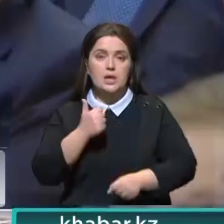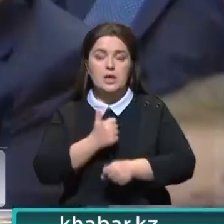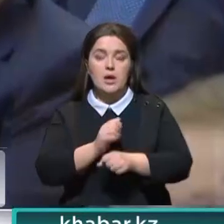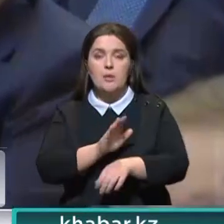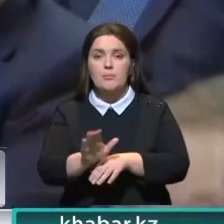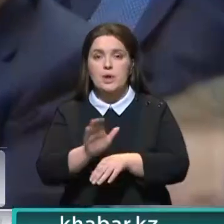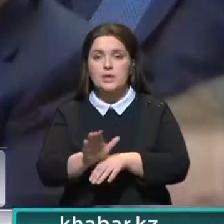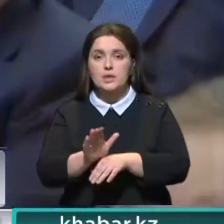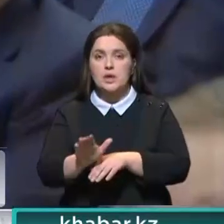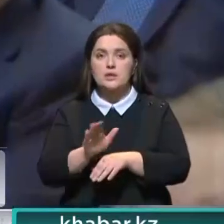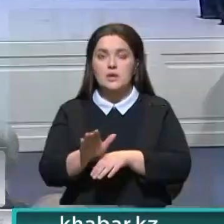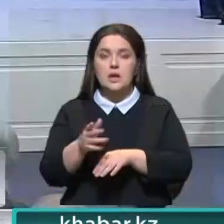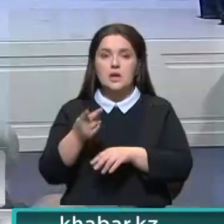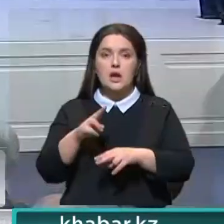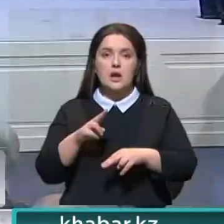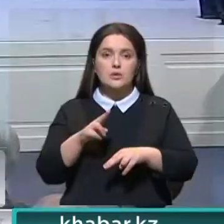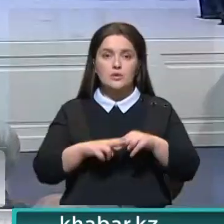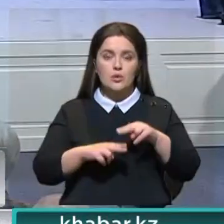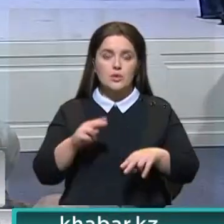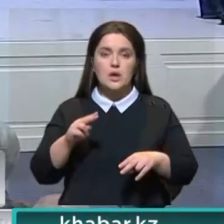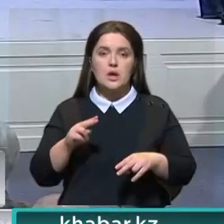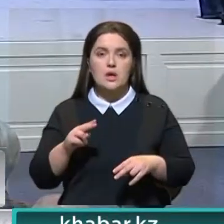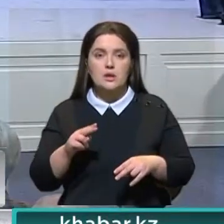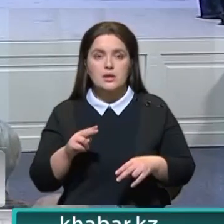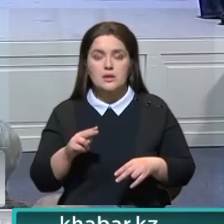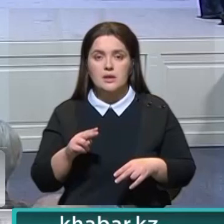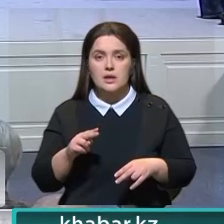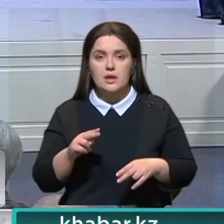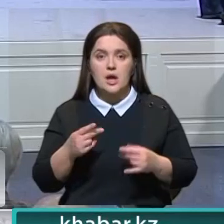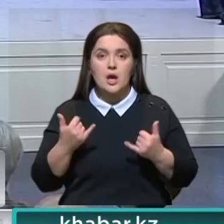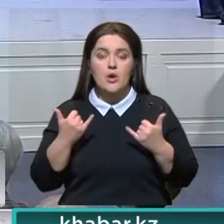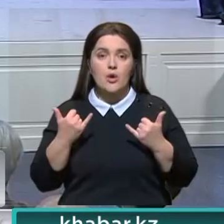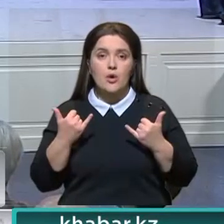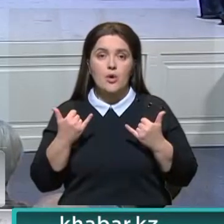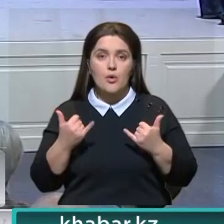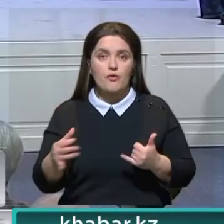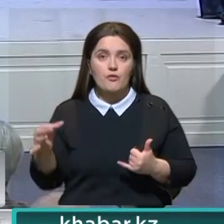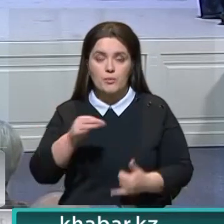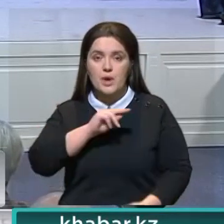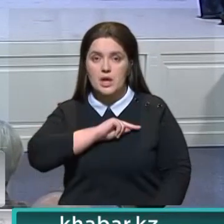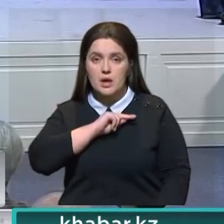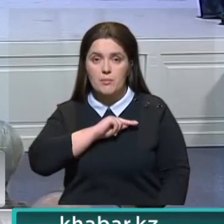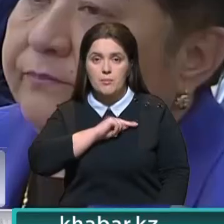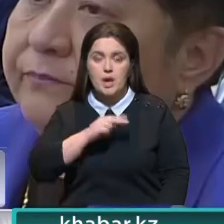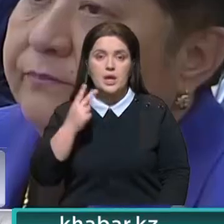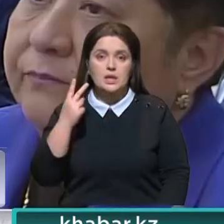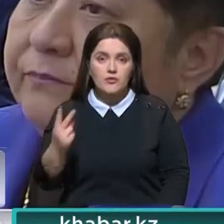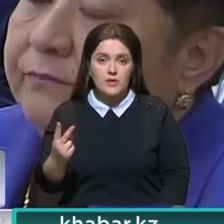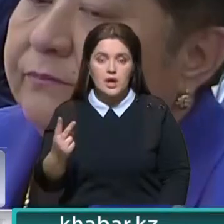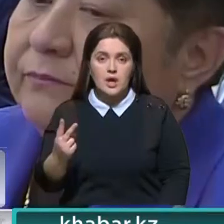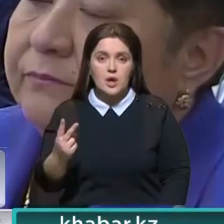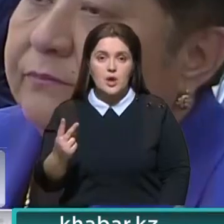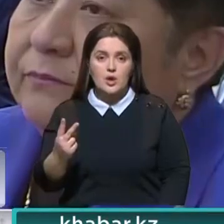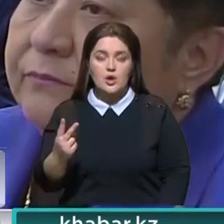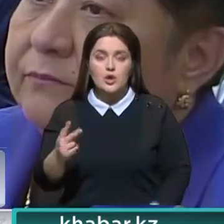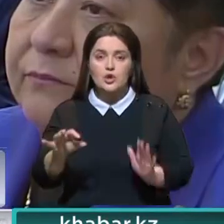поставщиком продукции стройиндустрии для всей страны. На сегодняшний день в области функционируют 2 индустриальные зоны и